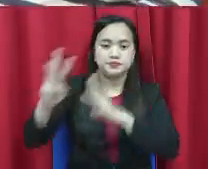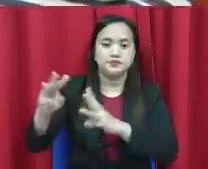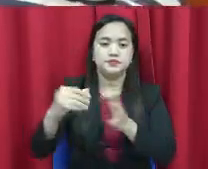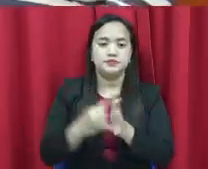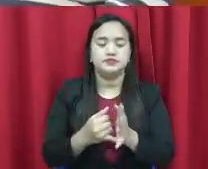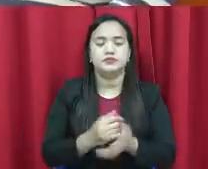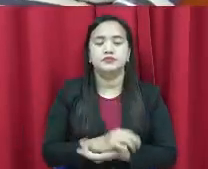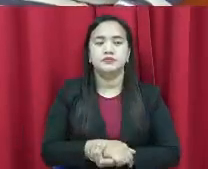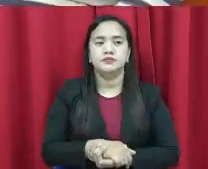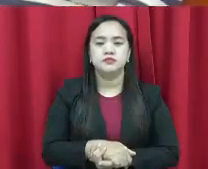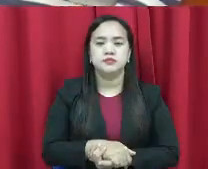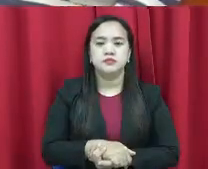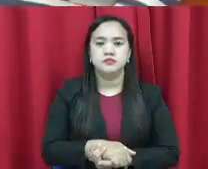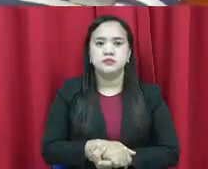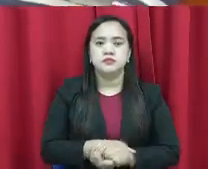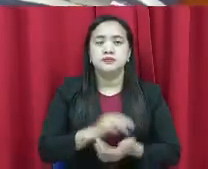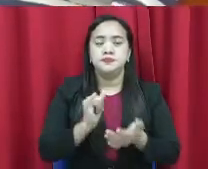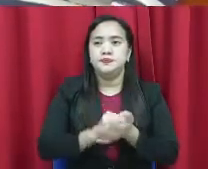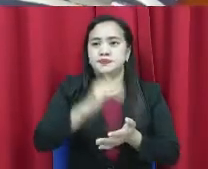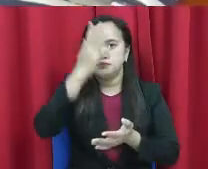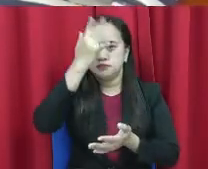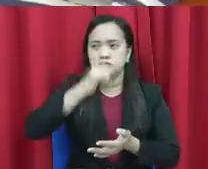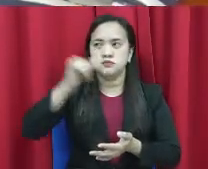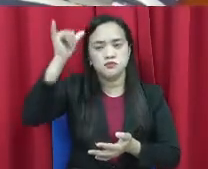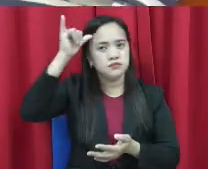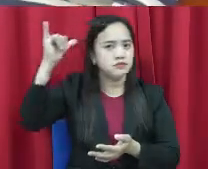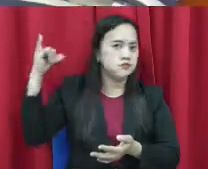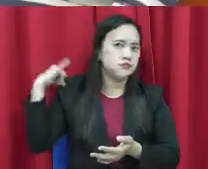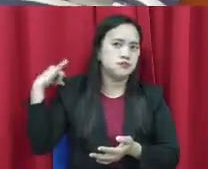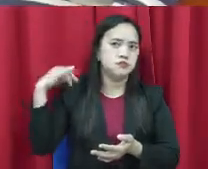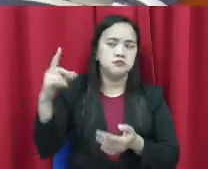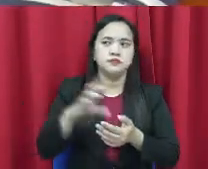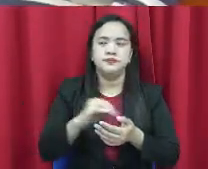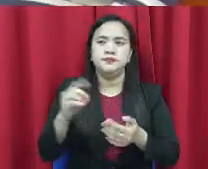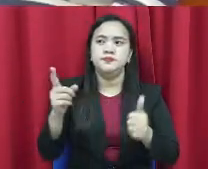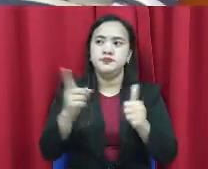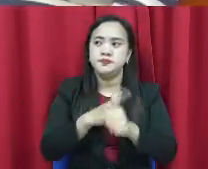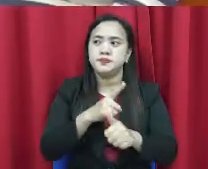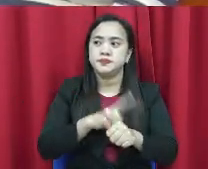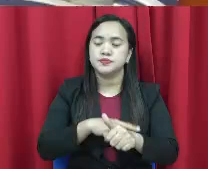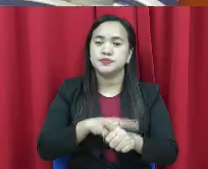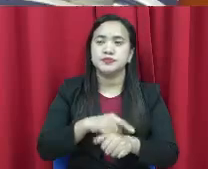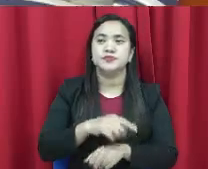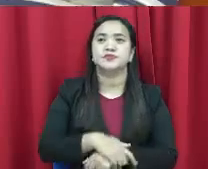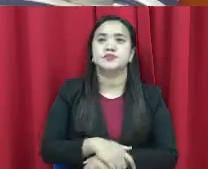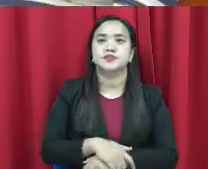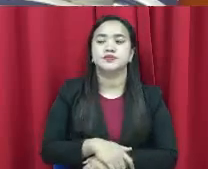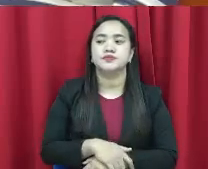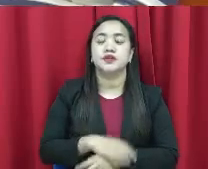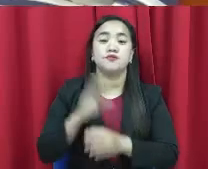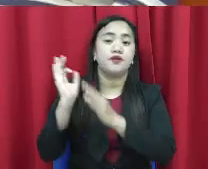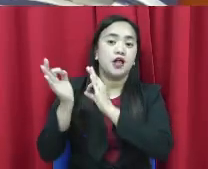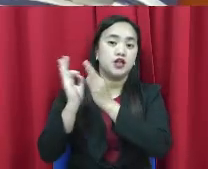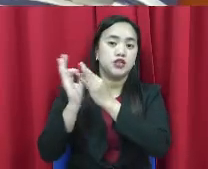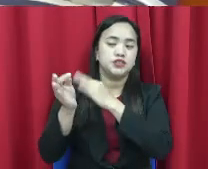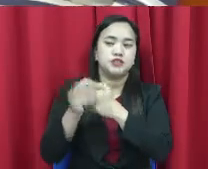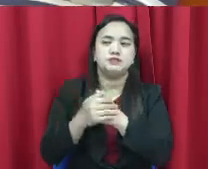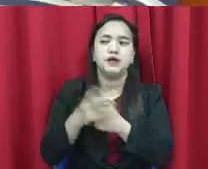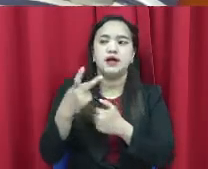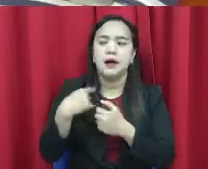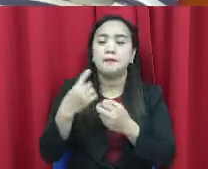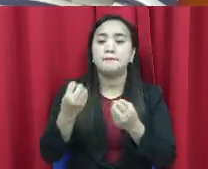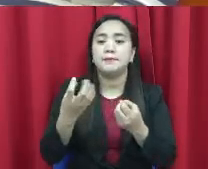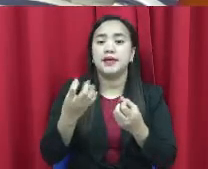Kaya nga doon kahapon sa amin pong ginanap na Retreat para sa mga fathers ay napakarami po